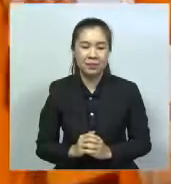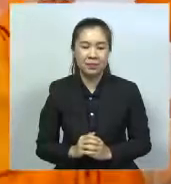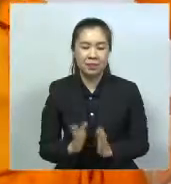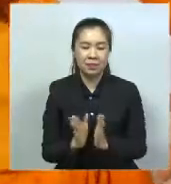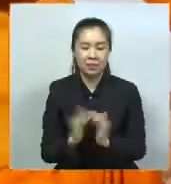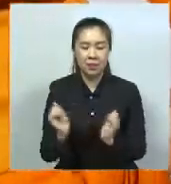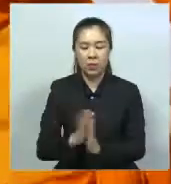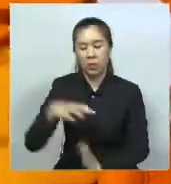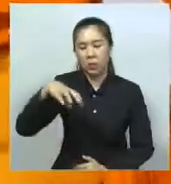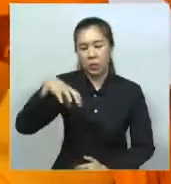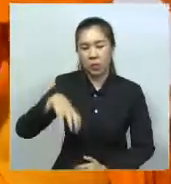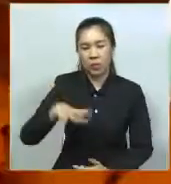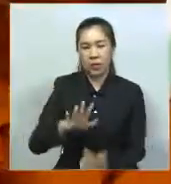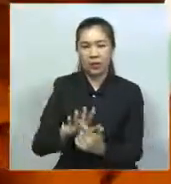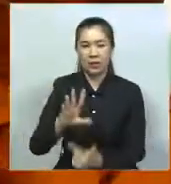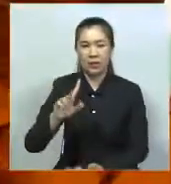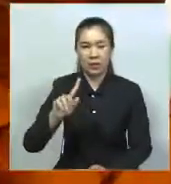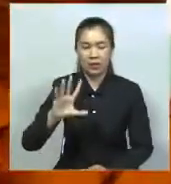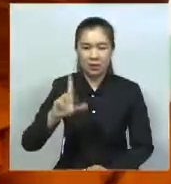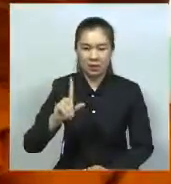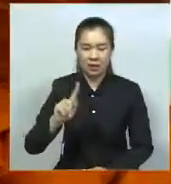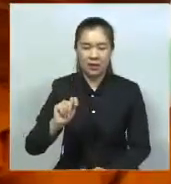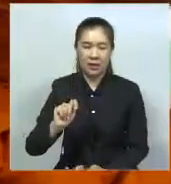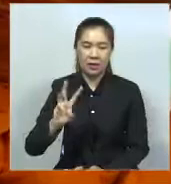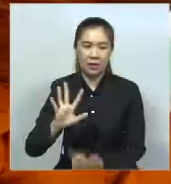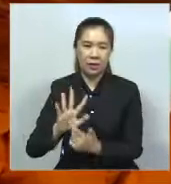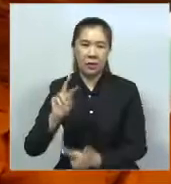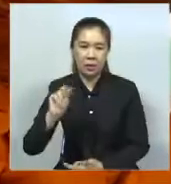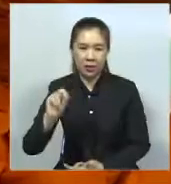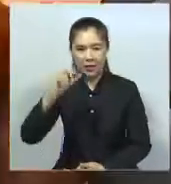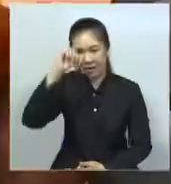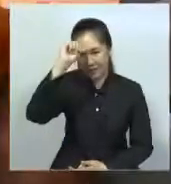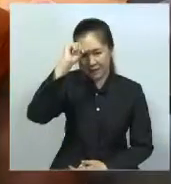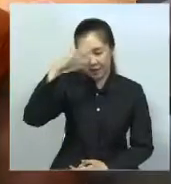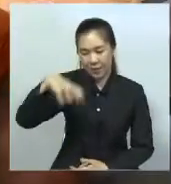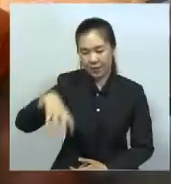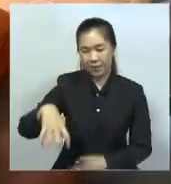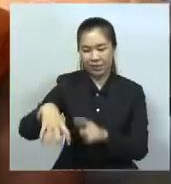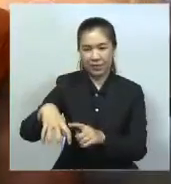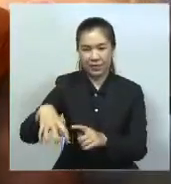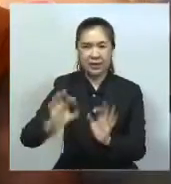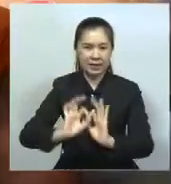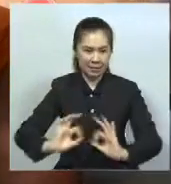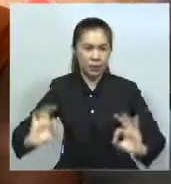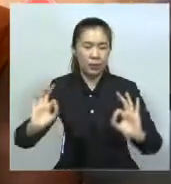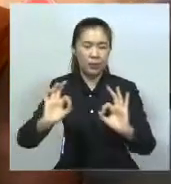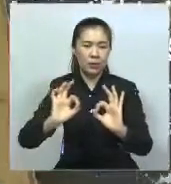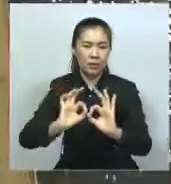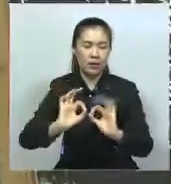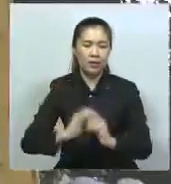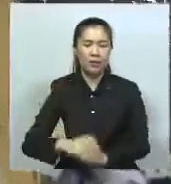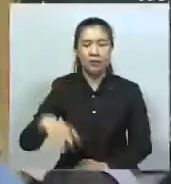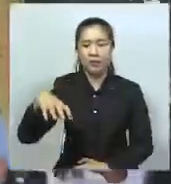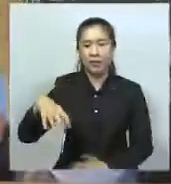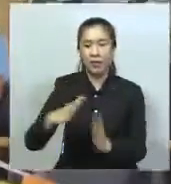วันมหาวิหารเมืองสาวัตถีประเทศอินเดียซึ่งเป็นสถานที่ที่สำคัญมากที่สุดอีกหนึ่งแห่งเนื่องจ